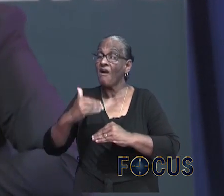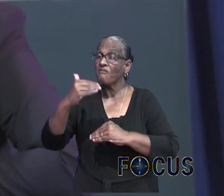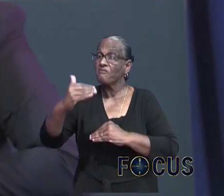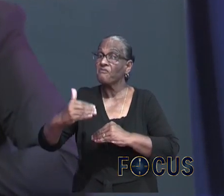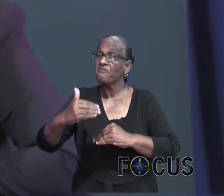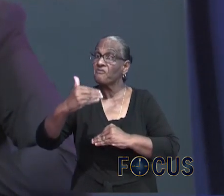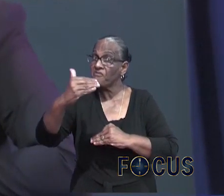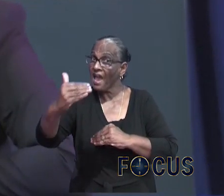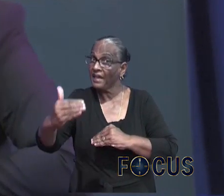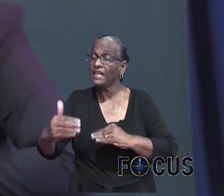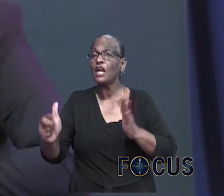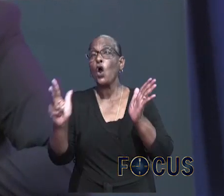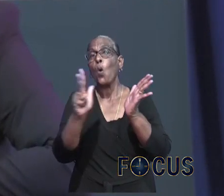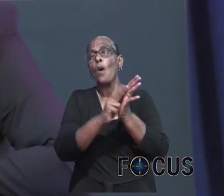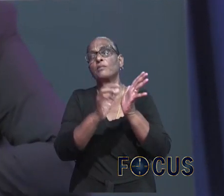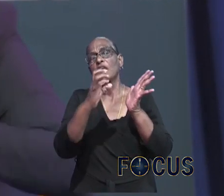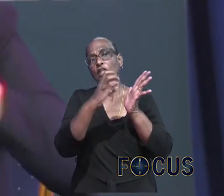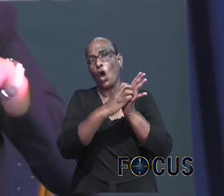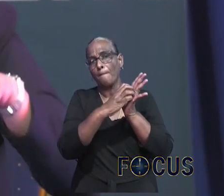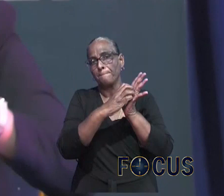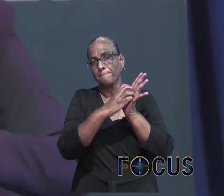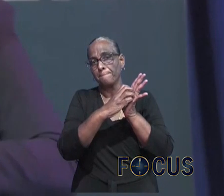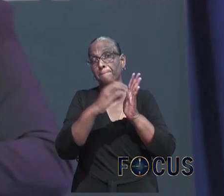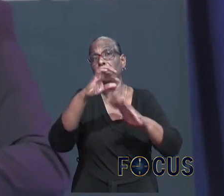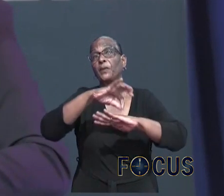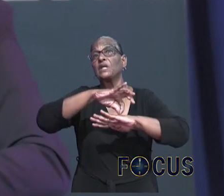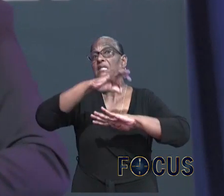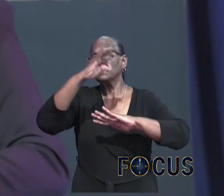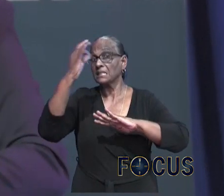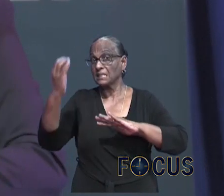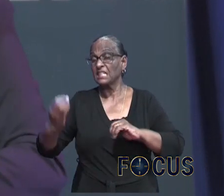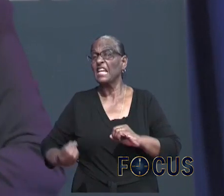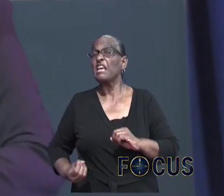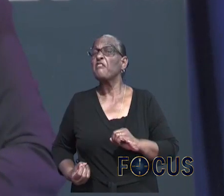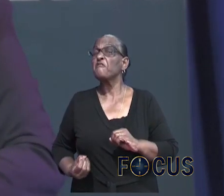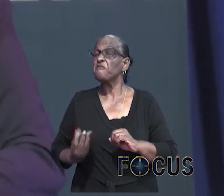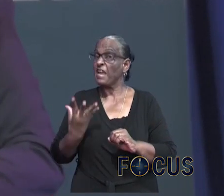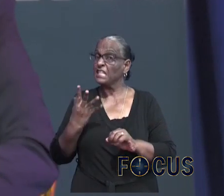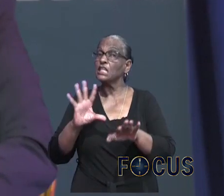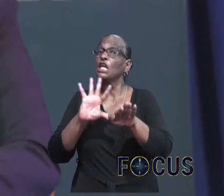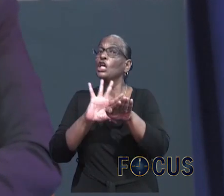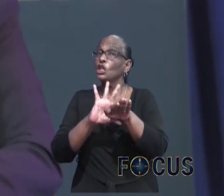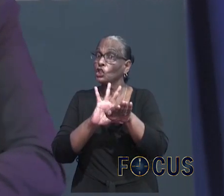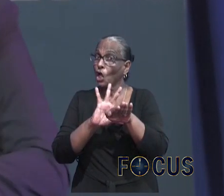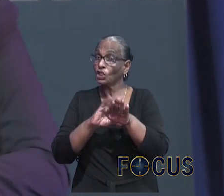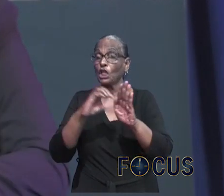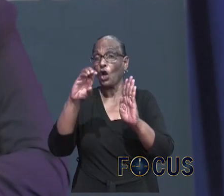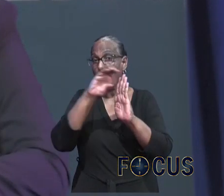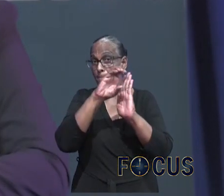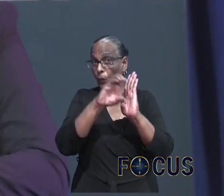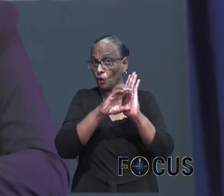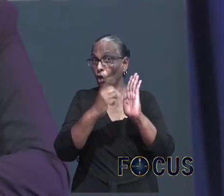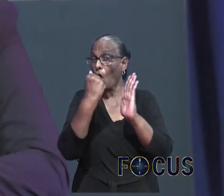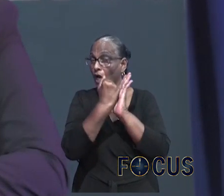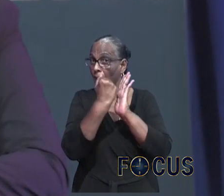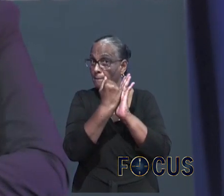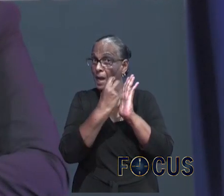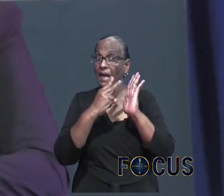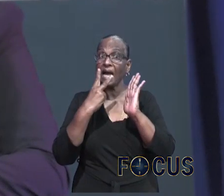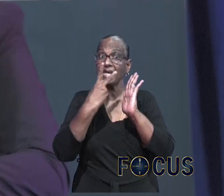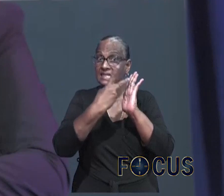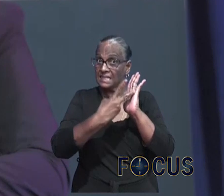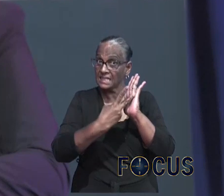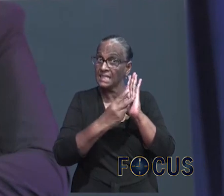de website laten plaatsen. De infectiologen hebben daarvoor een protocol ontwikkeld en hebben dus dat ook gedeeld.